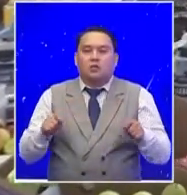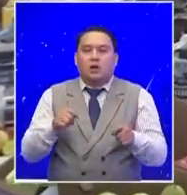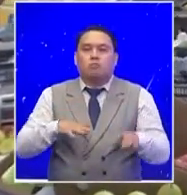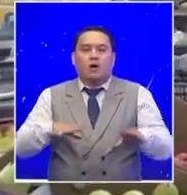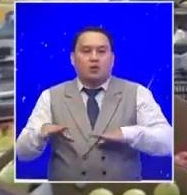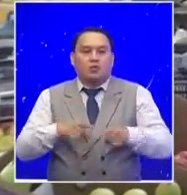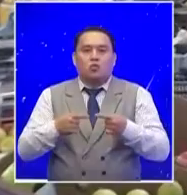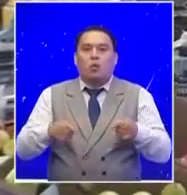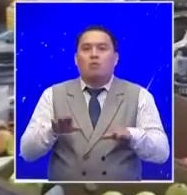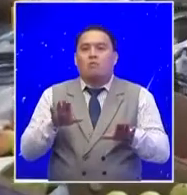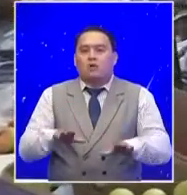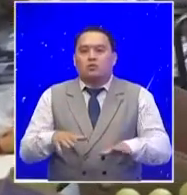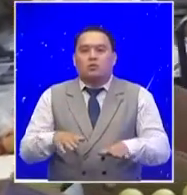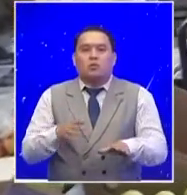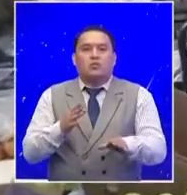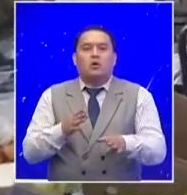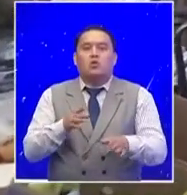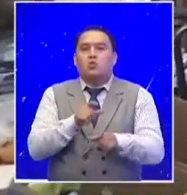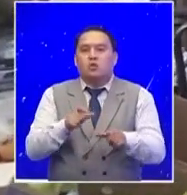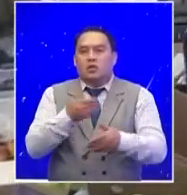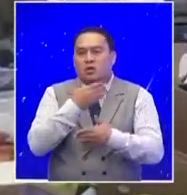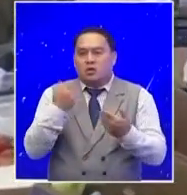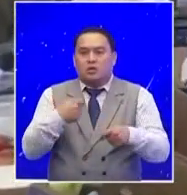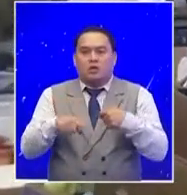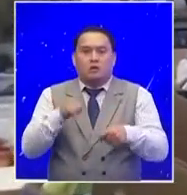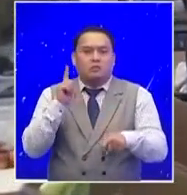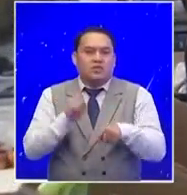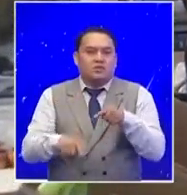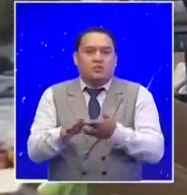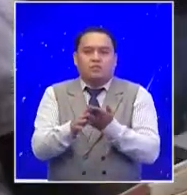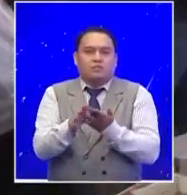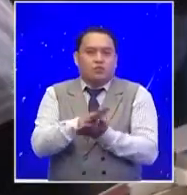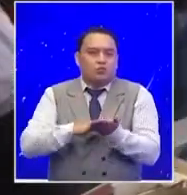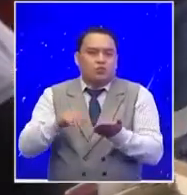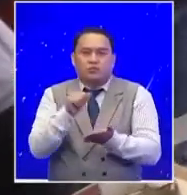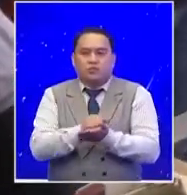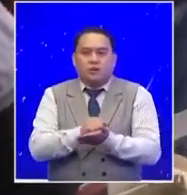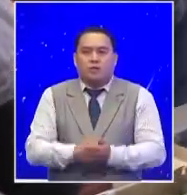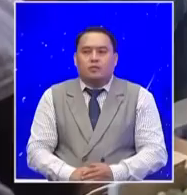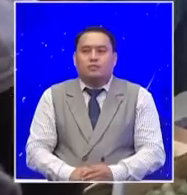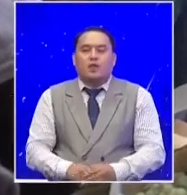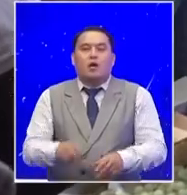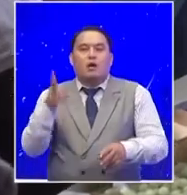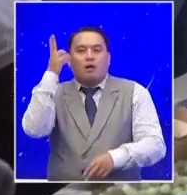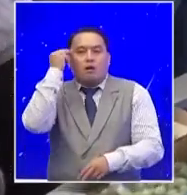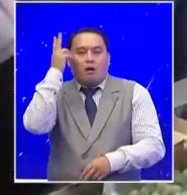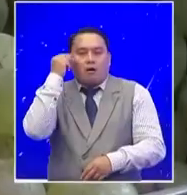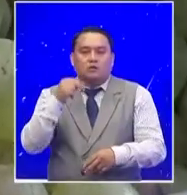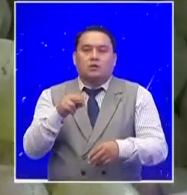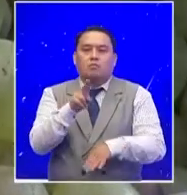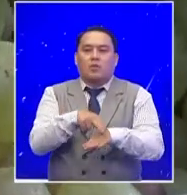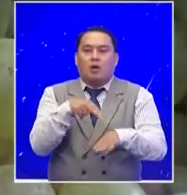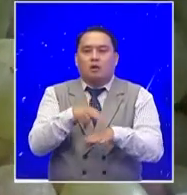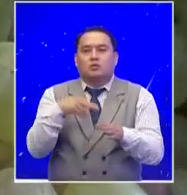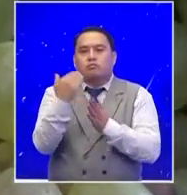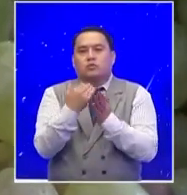базарчик в другом месте, но там проходимости нет, а товар у нас быстро портящийся. Вместе с количеством составленных полицией